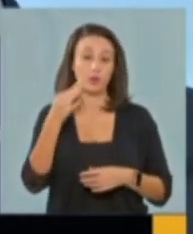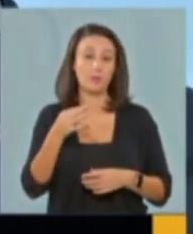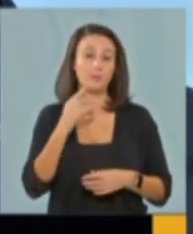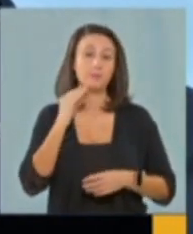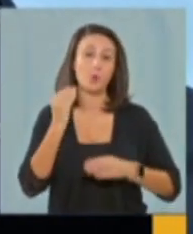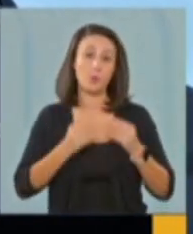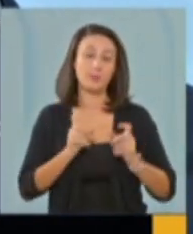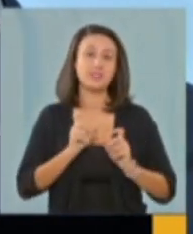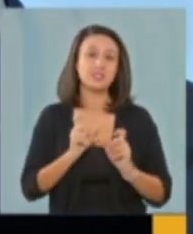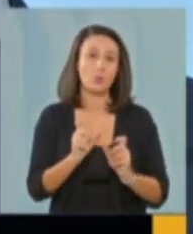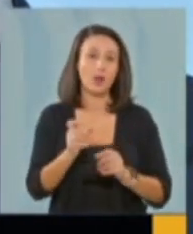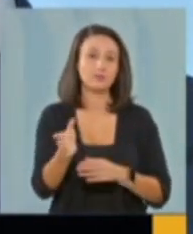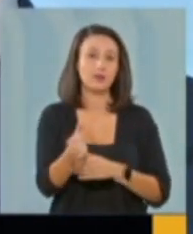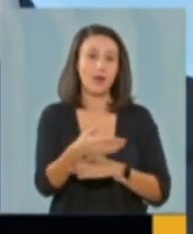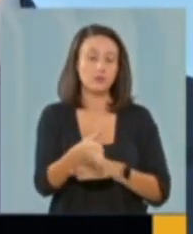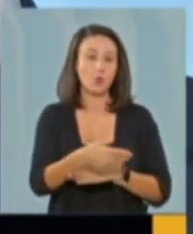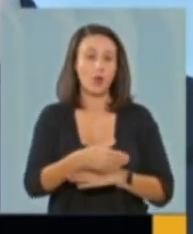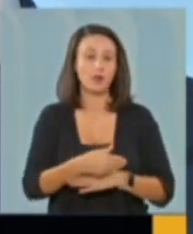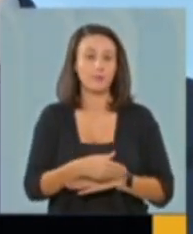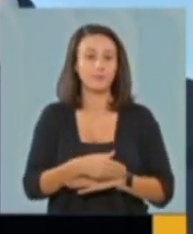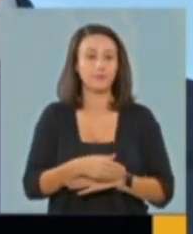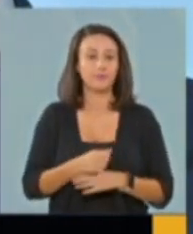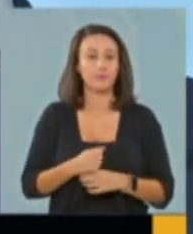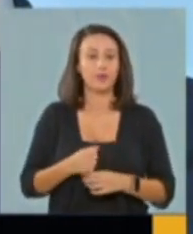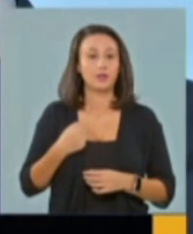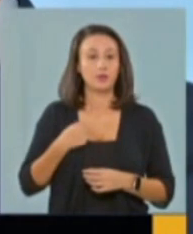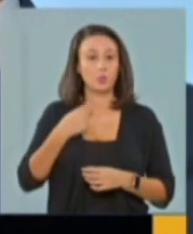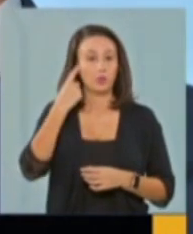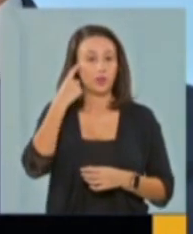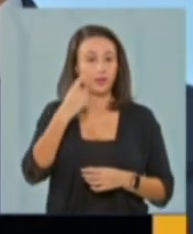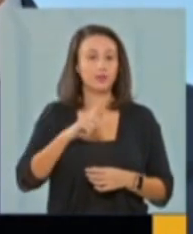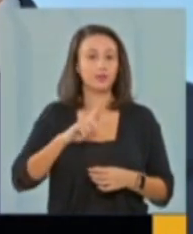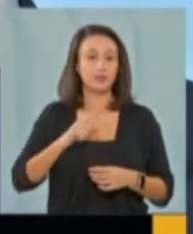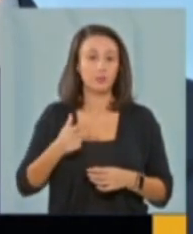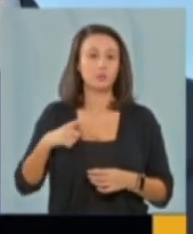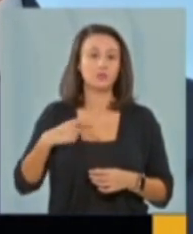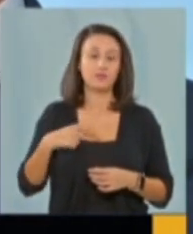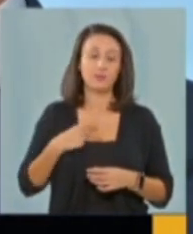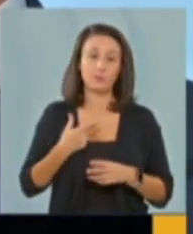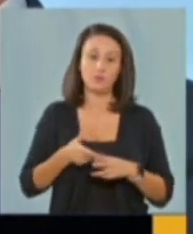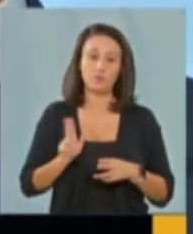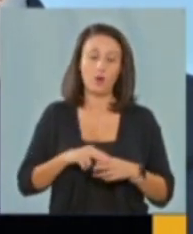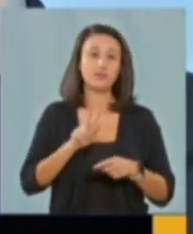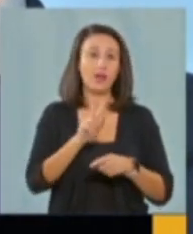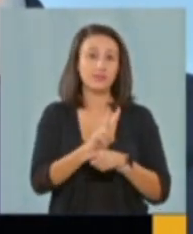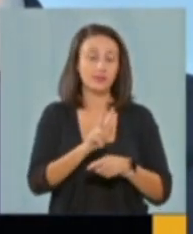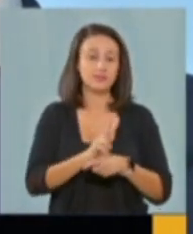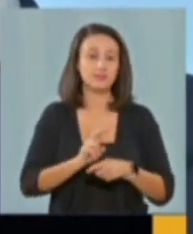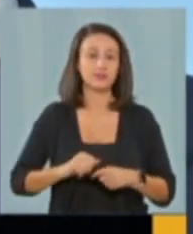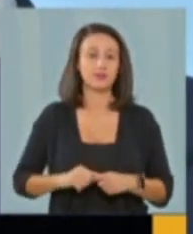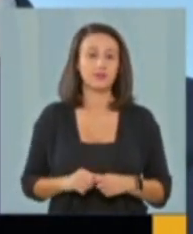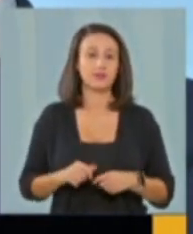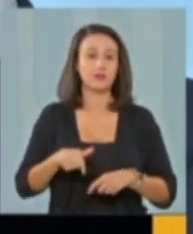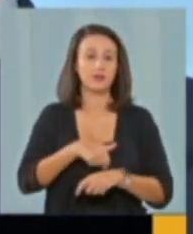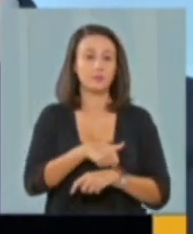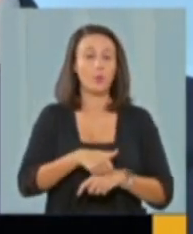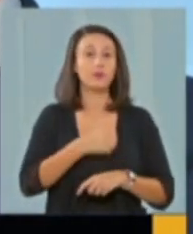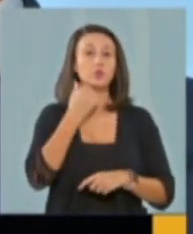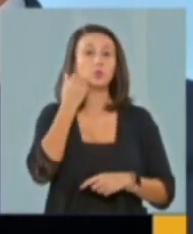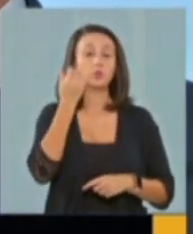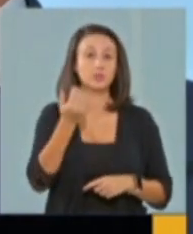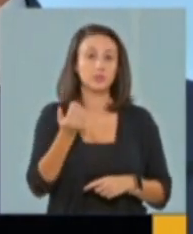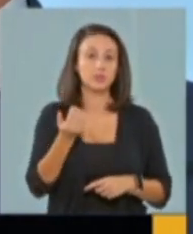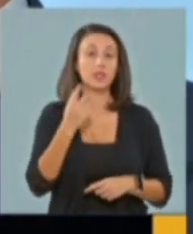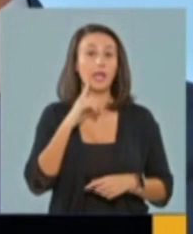problemă chiar de siguranță națională Tocmai de aceea Cred că trebuie să fim extrem de precauți în momentul în care